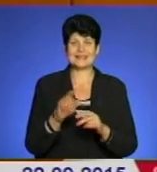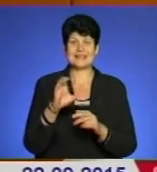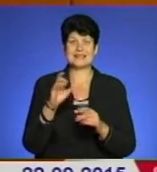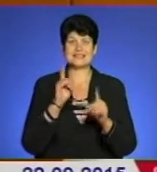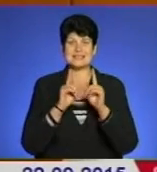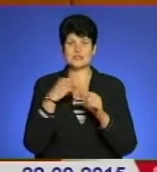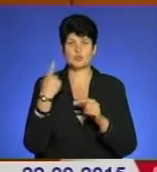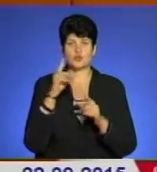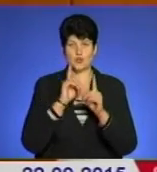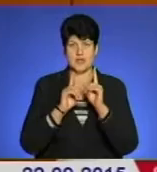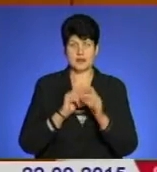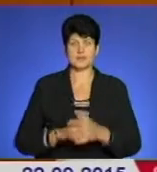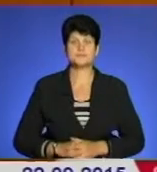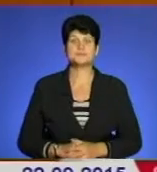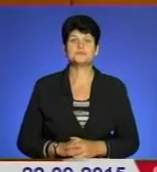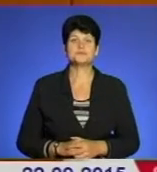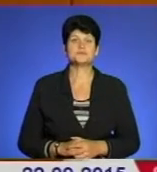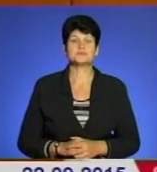обласної ради.